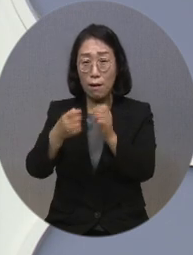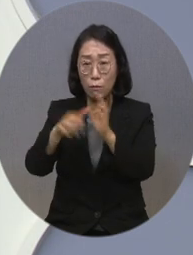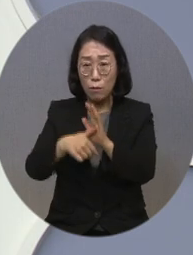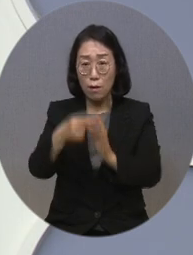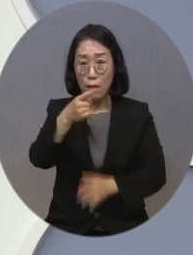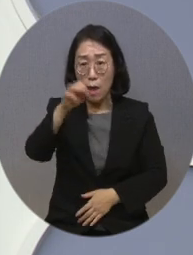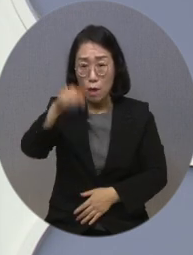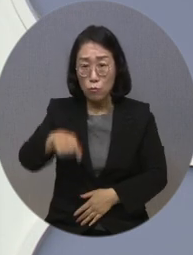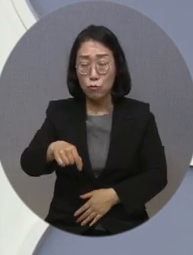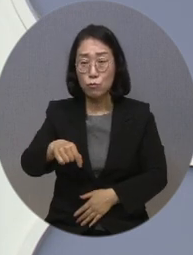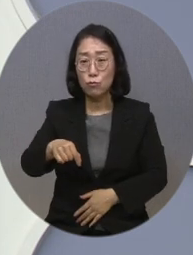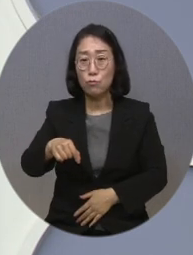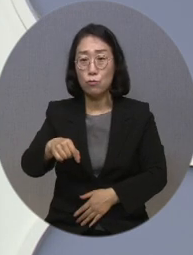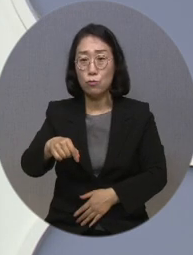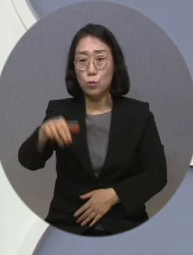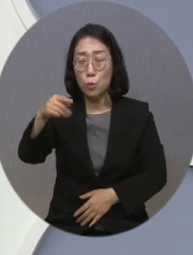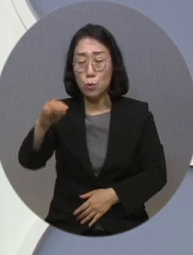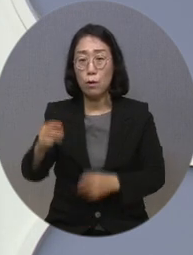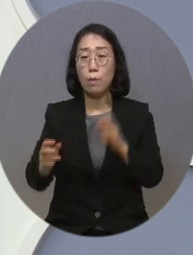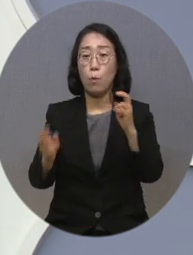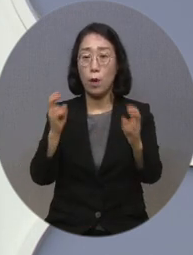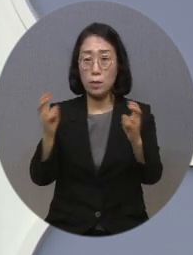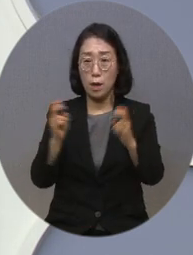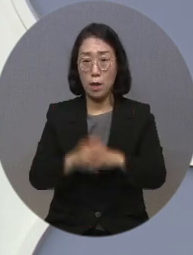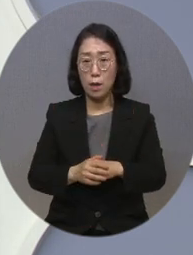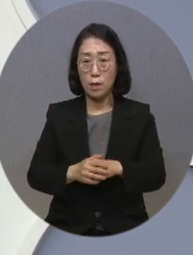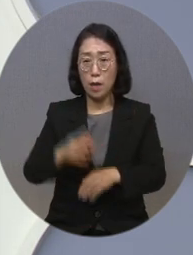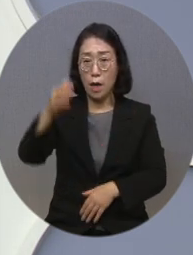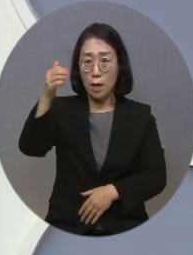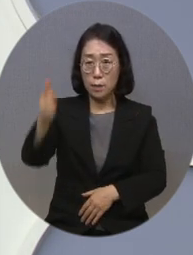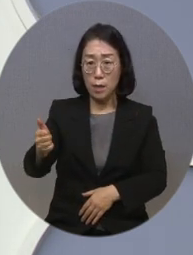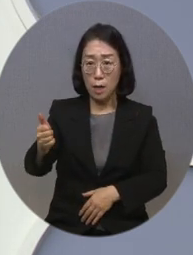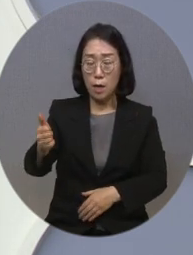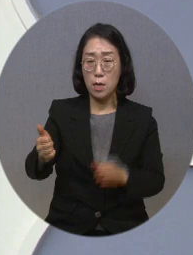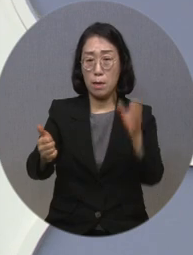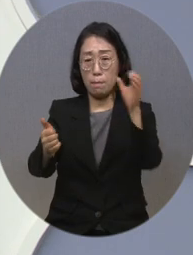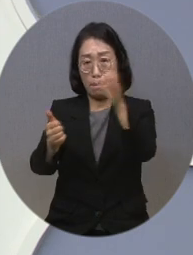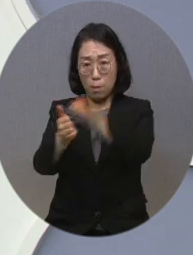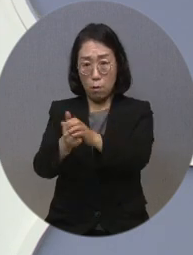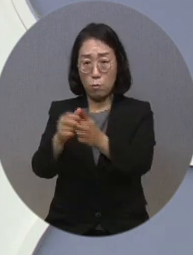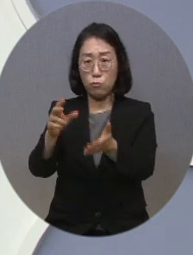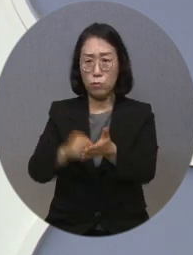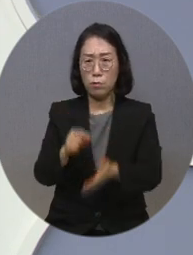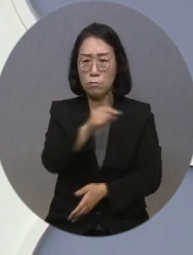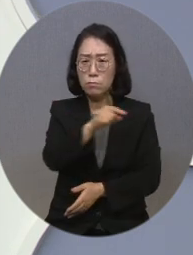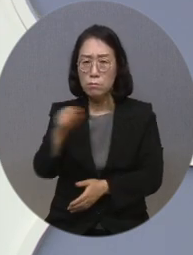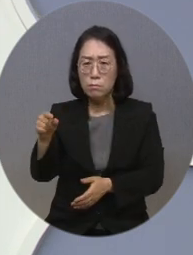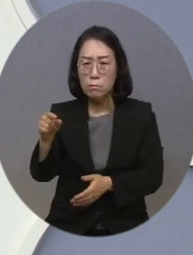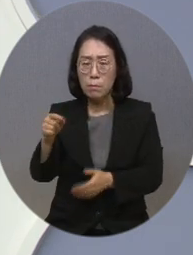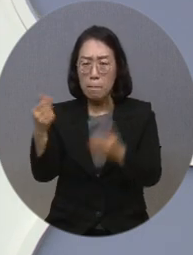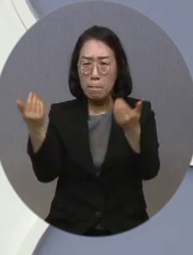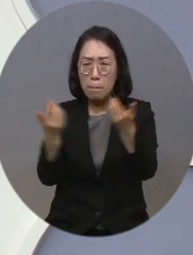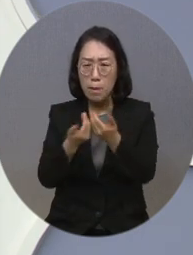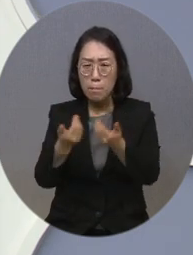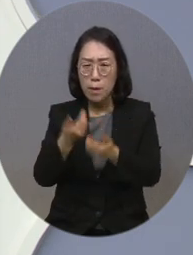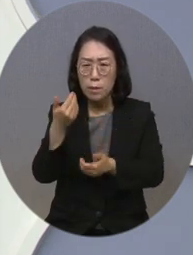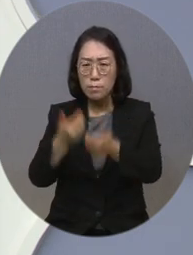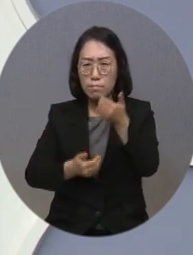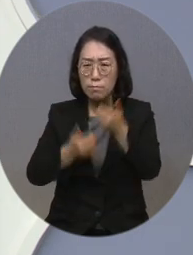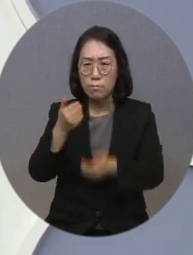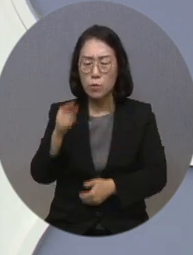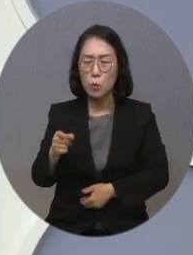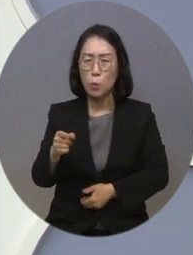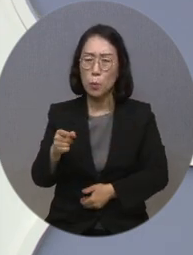대우조선 해양인가요? 대우조선 해양의 그 사장 임명 문제 갖고서 조금 그 잡음이 있었던 것은 네. 저는